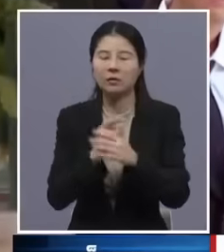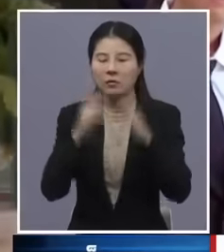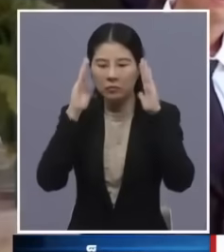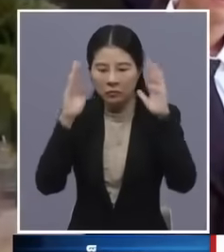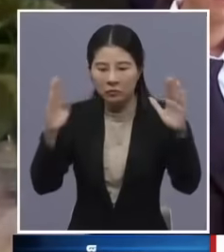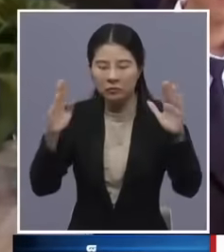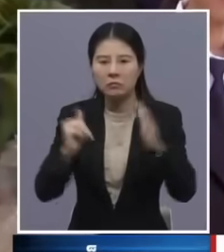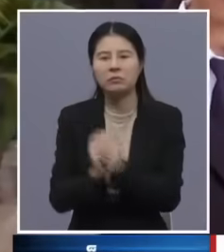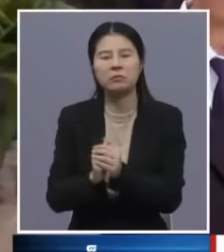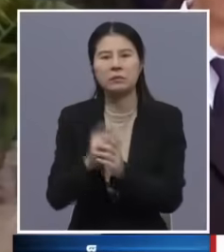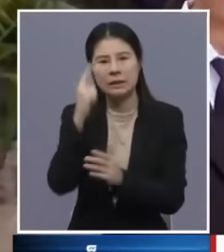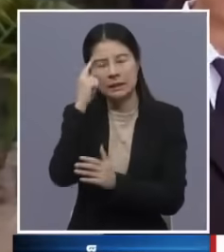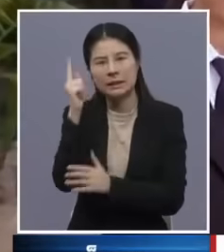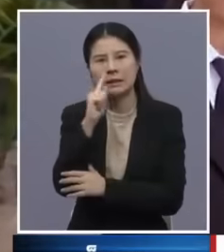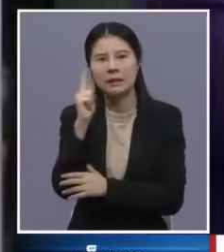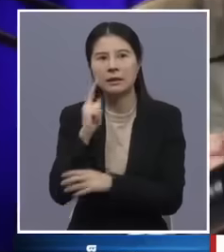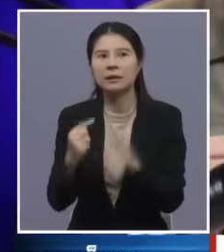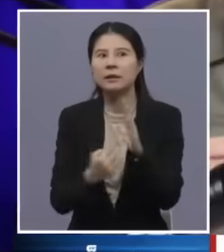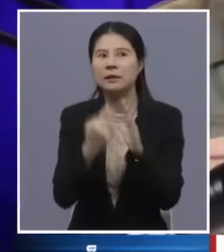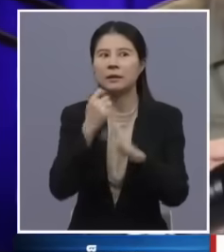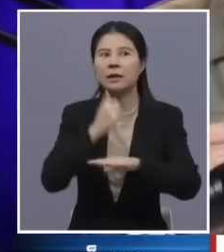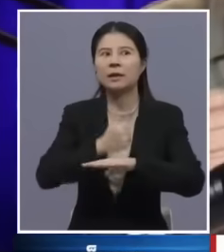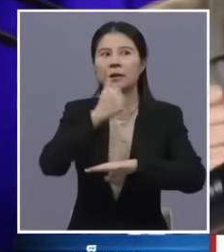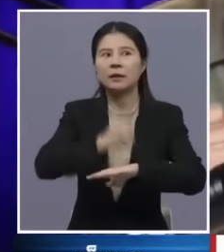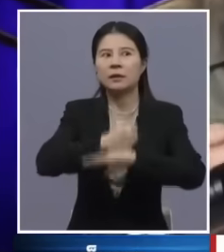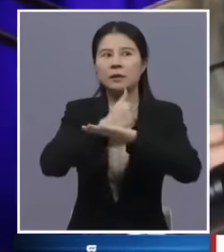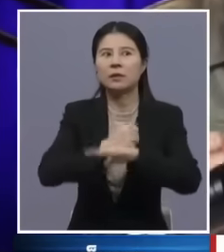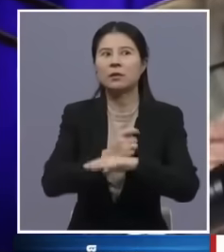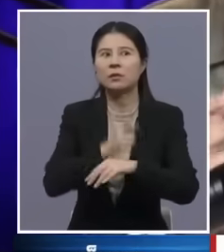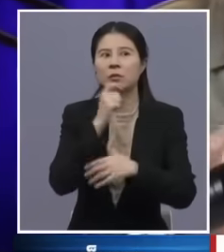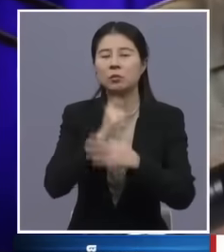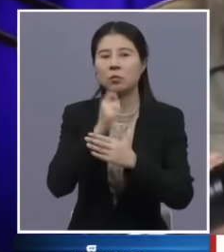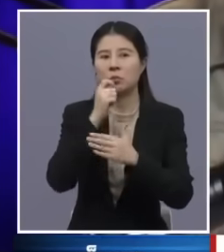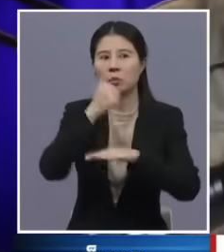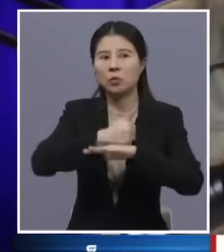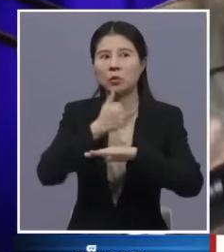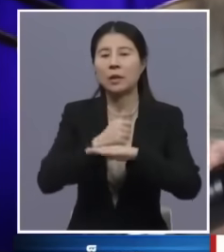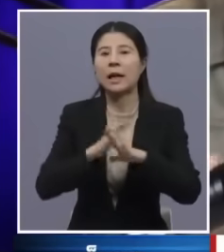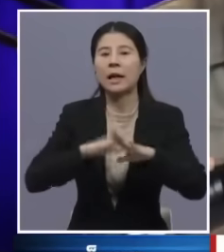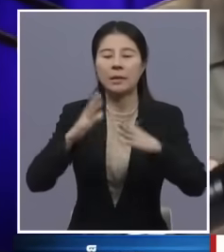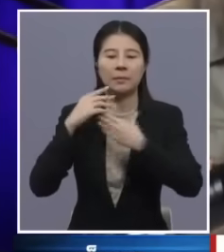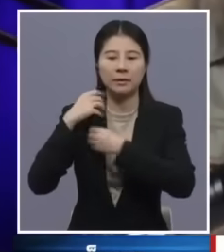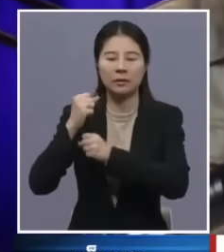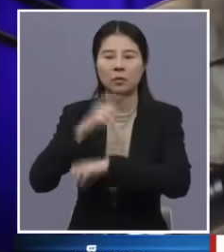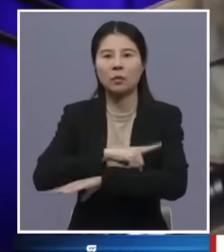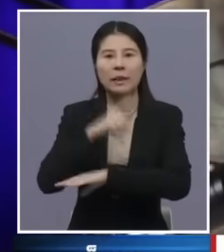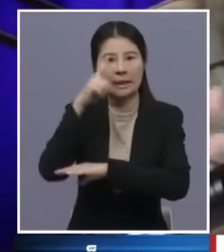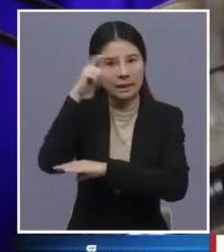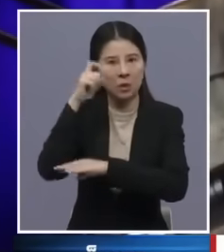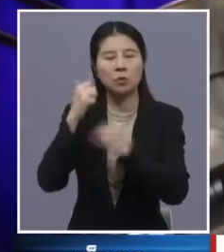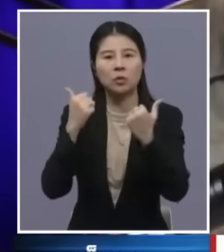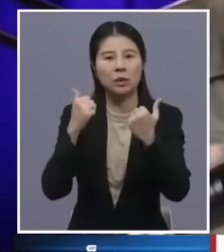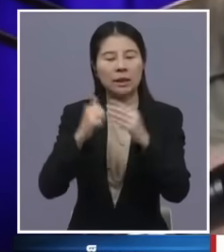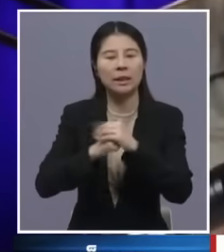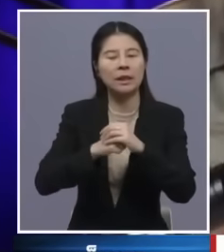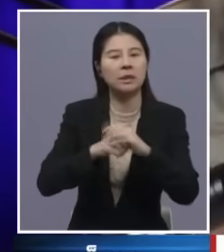และความตั้งใจในการเข้ามาพลิกฟื้นพรรคประชาธิปัตย์ในช่วงโค้งสุดท้ายก่อนถึงวันเลือกหัวหน้าพรรคในวันเสาร์ที่จะถึงนี้คุณวั